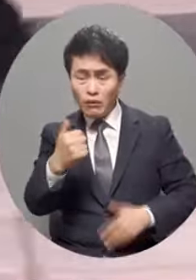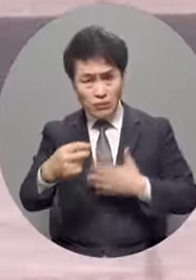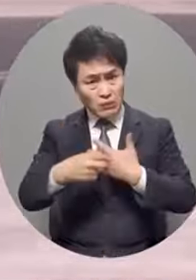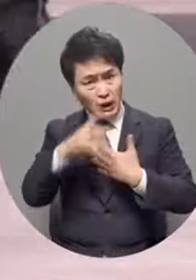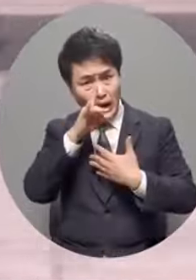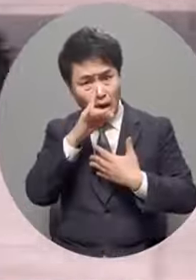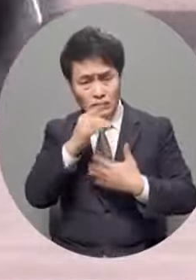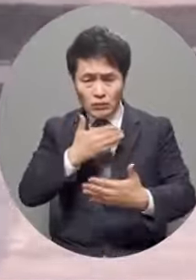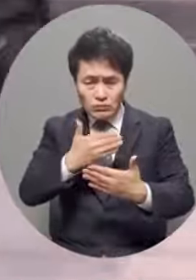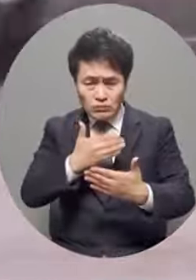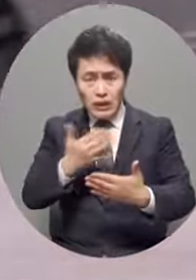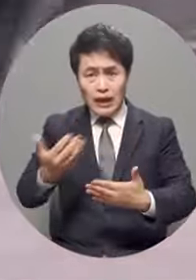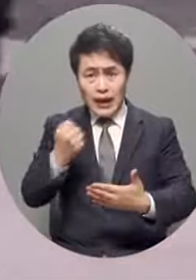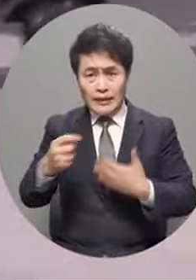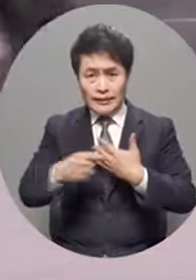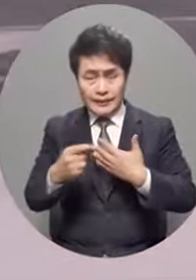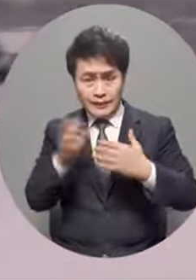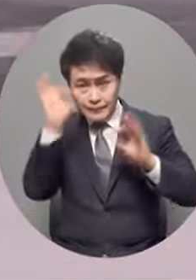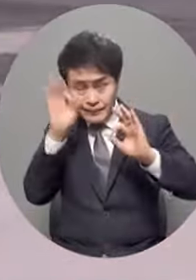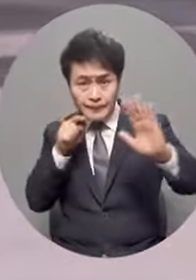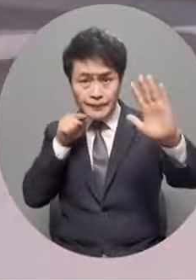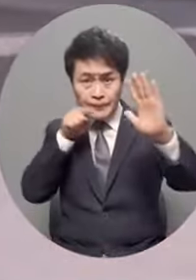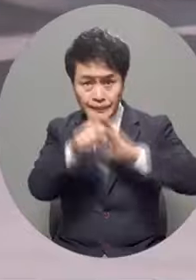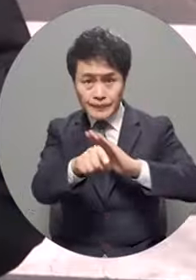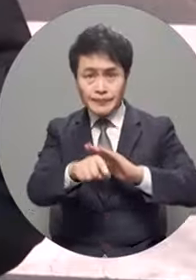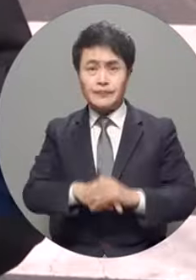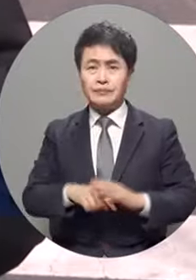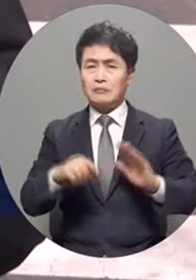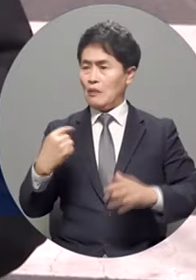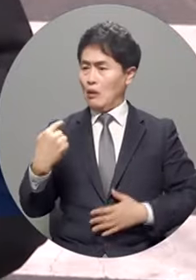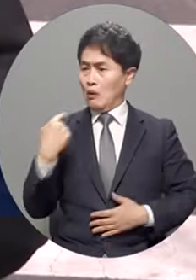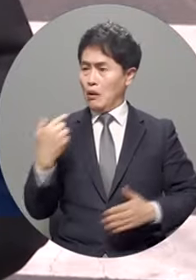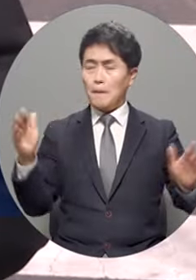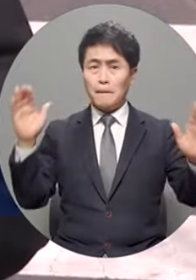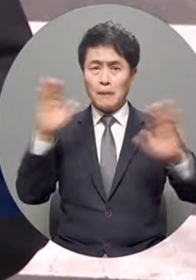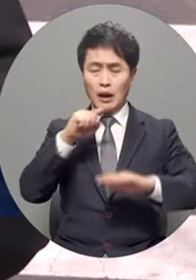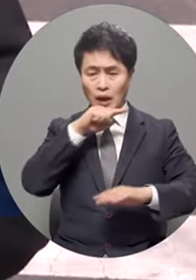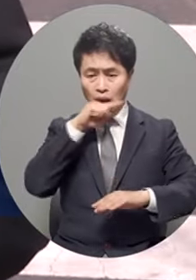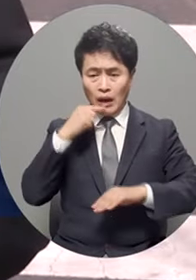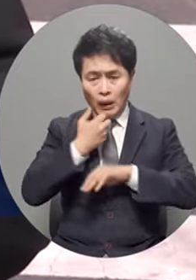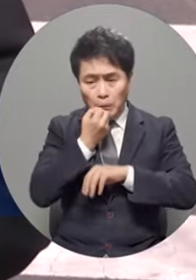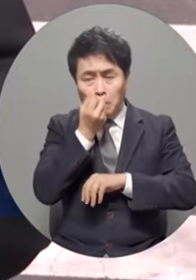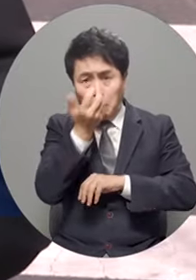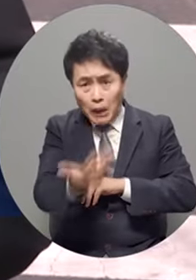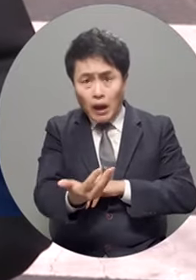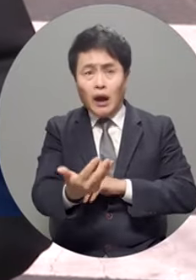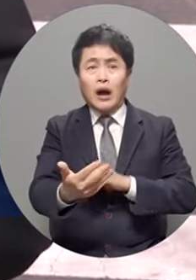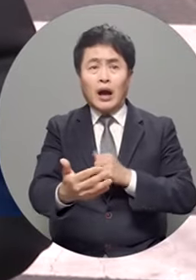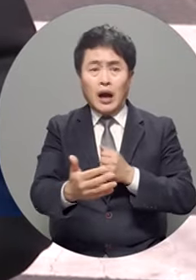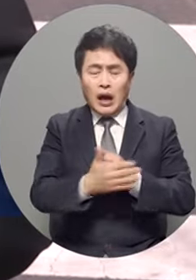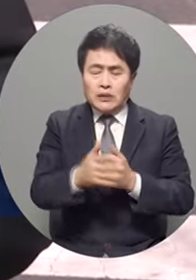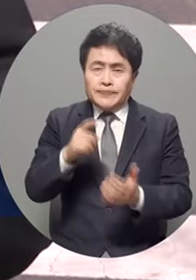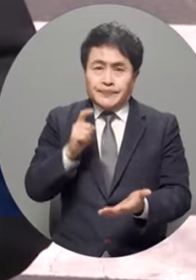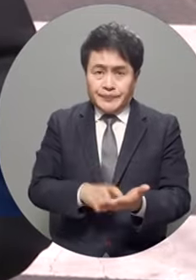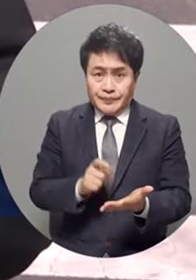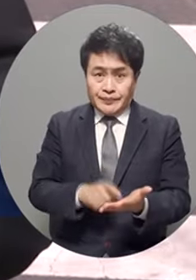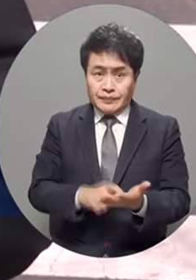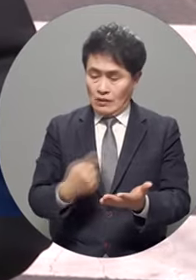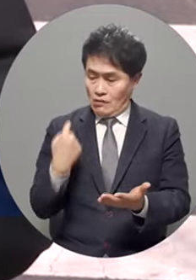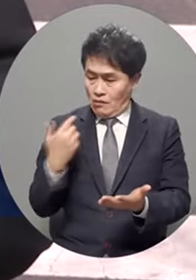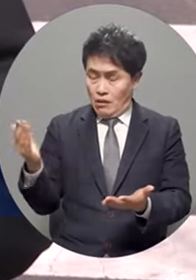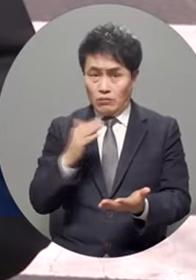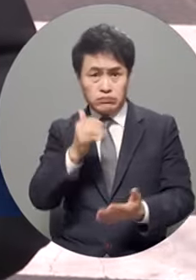있다는 불안감을 안고 응급실을 찾았습니다. 어제 밤에 피를 토하시고 엄청 위급했죠. 어제부터